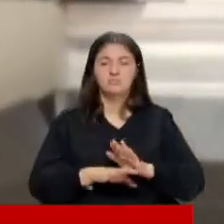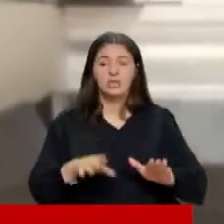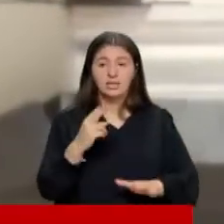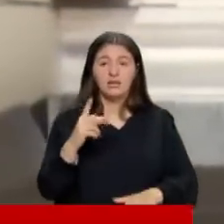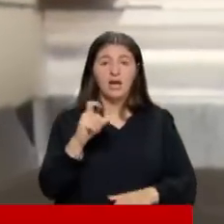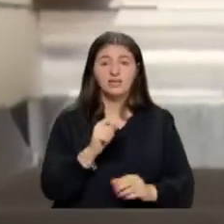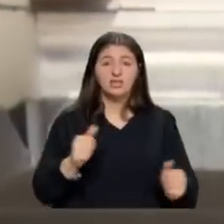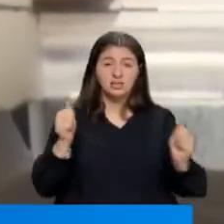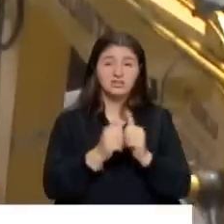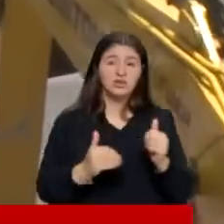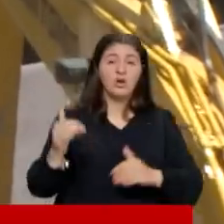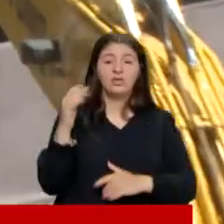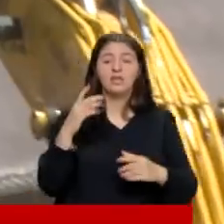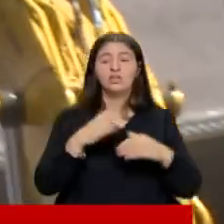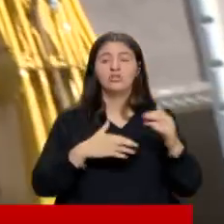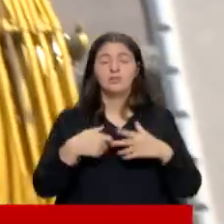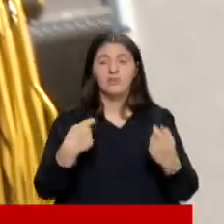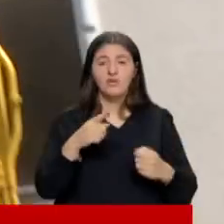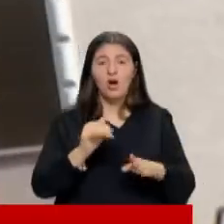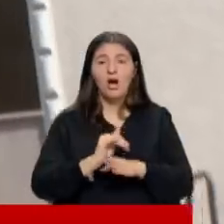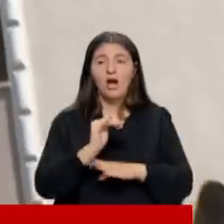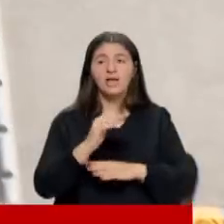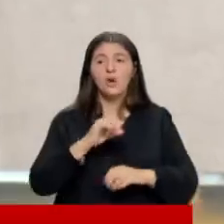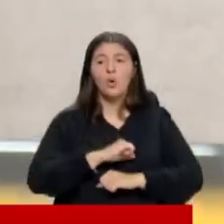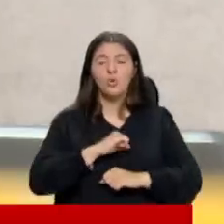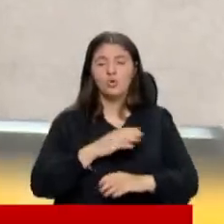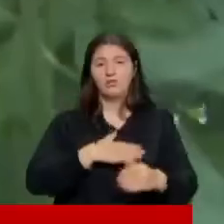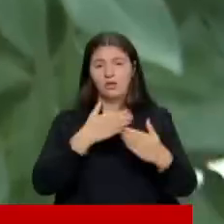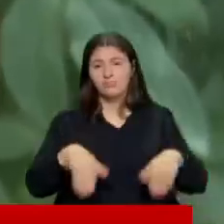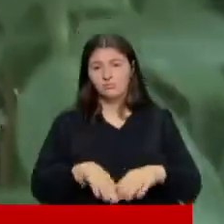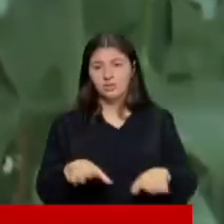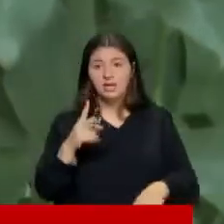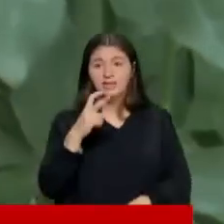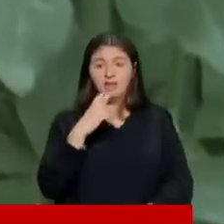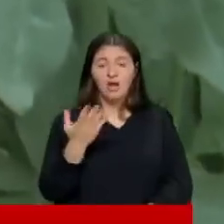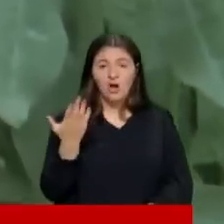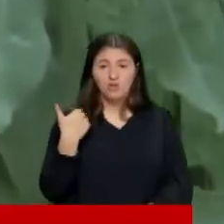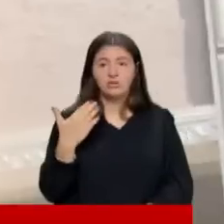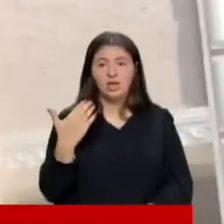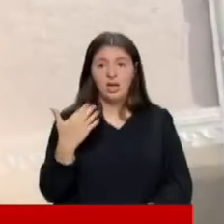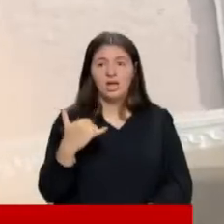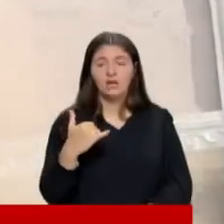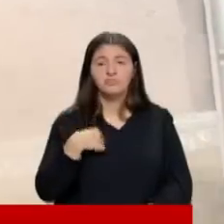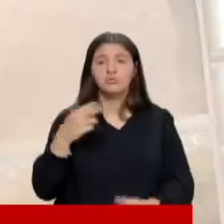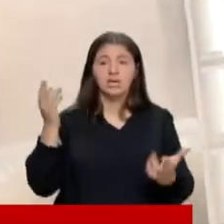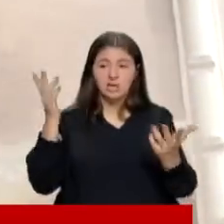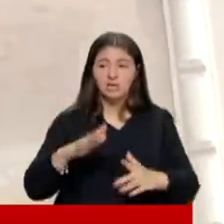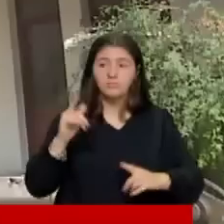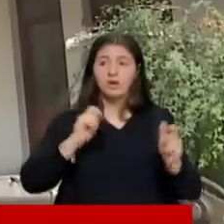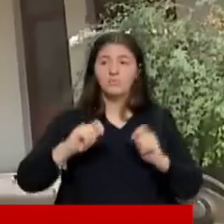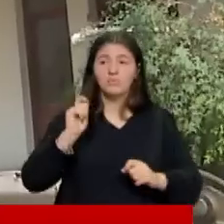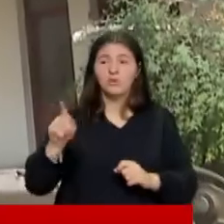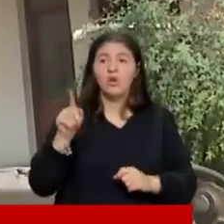7 ayda katlanan inşaat maliyetleri o Hayati endişenin önüne geçti 2 sene önceye yakın Biz burayı yıktırıp